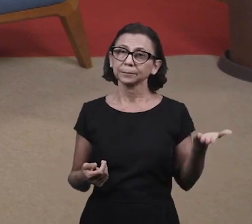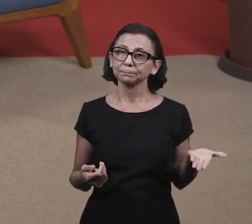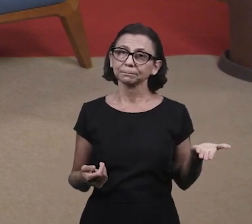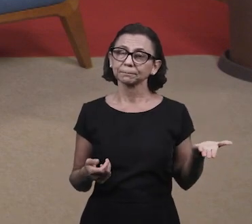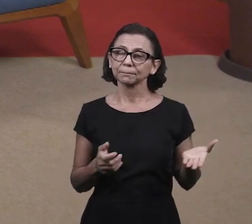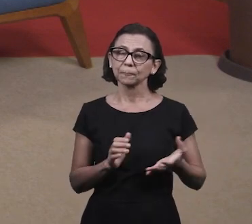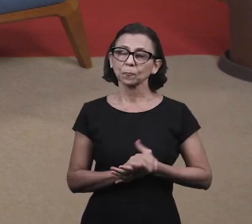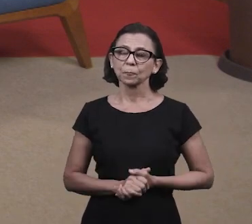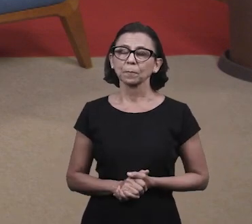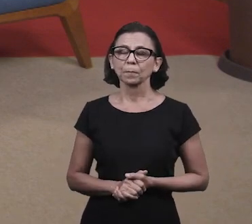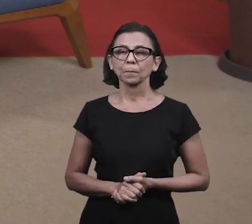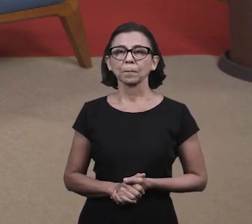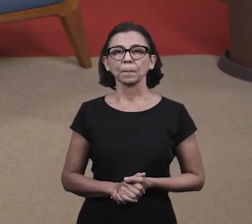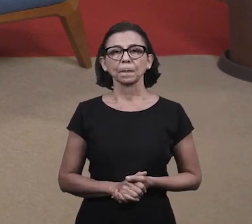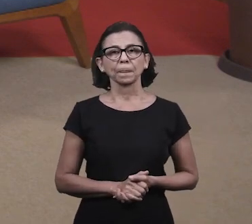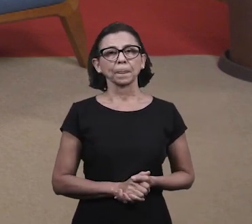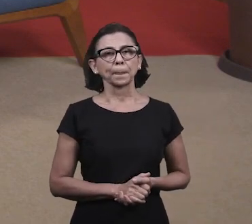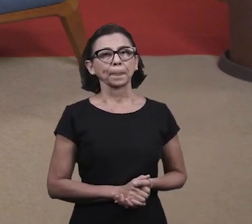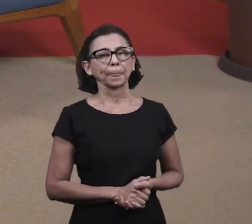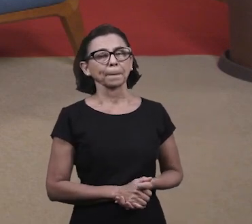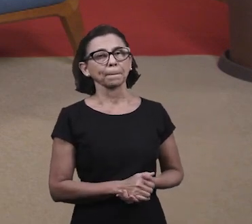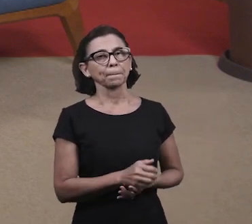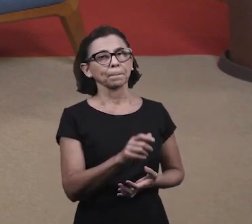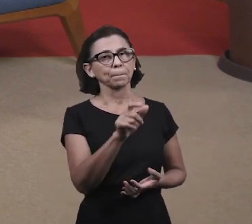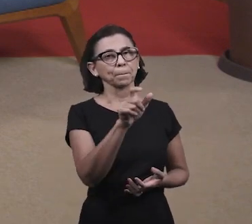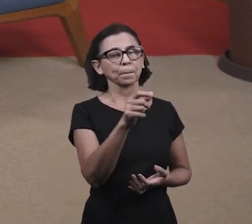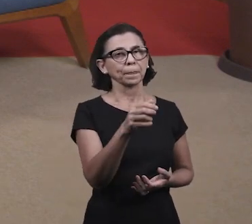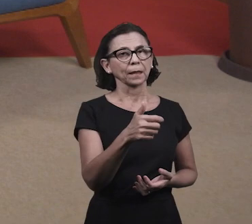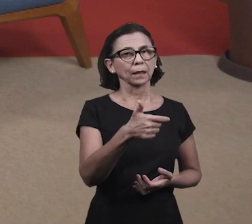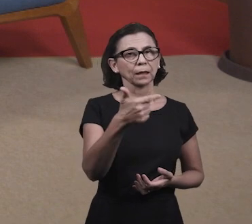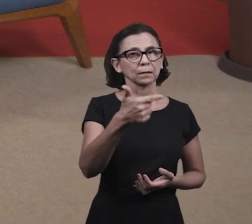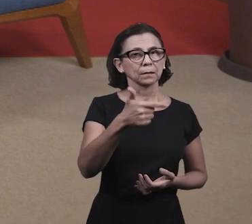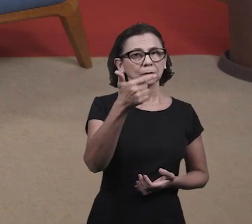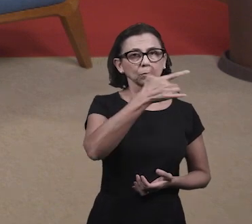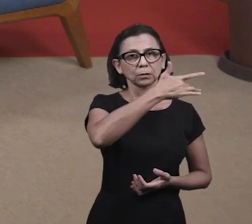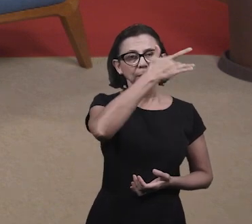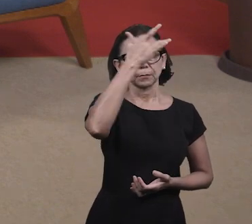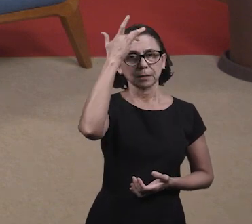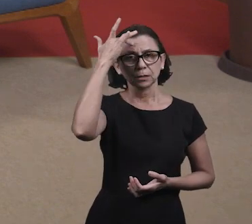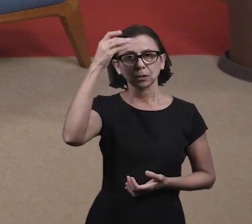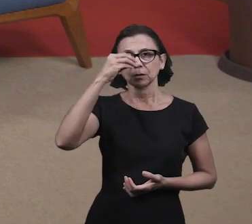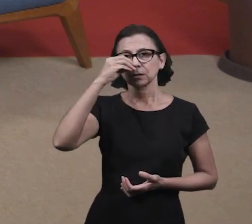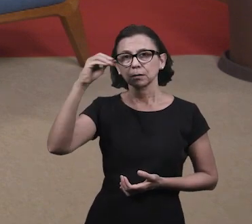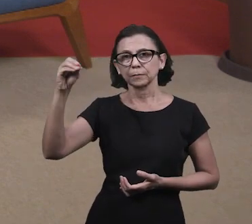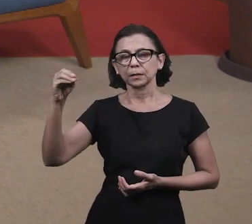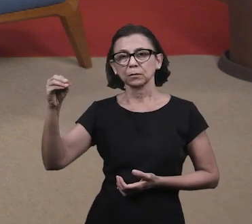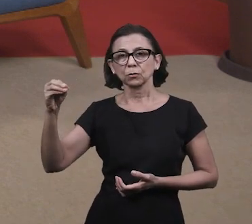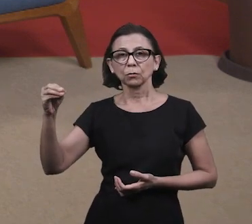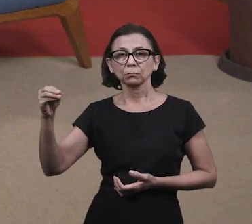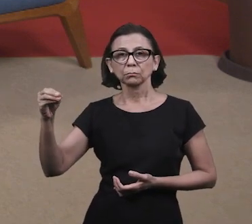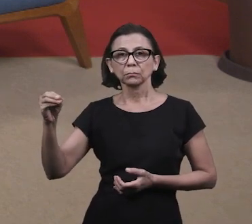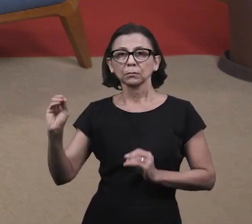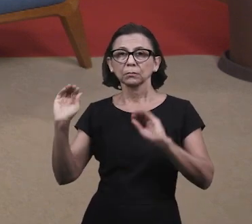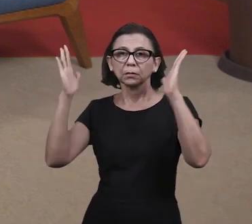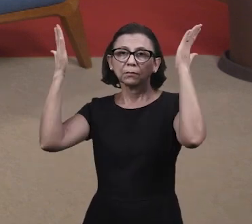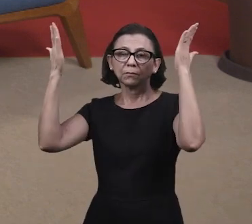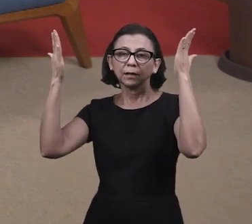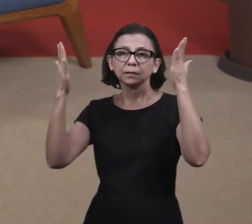a refusé l'invitation à la grande scène pour pouvoir expérimenter les paires de bœuf, les 5 paires de